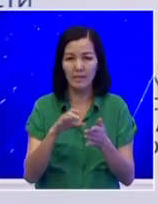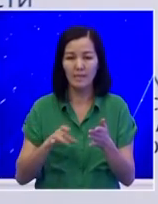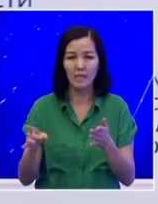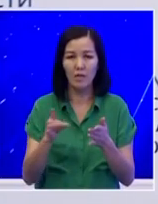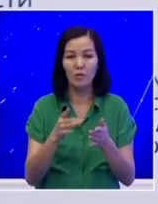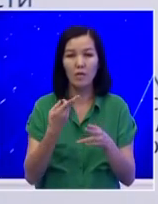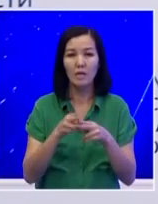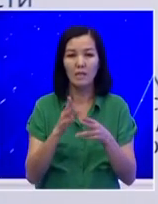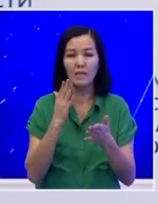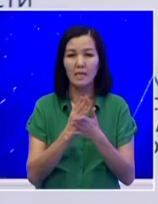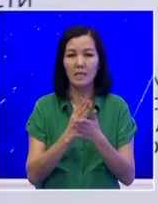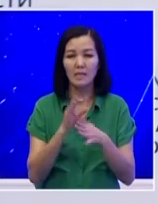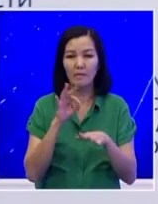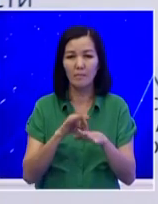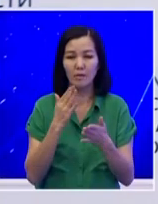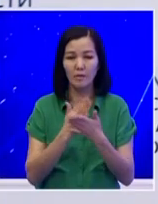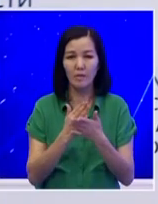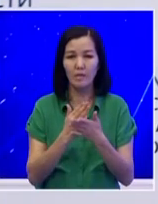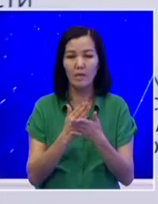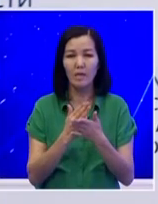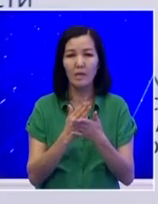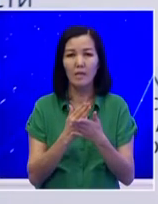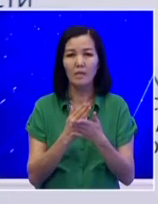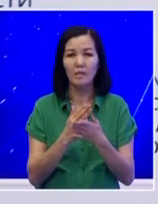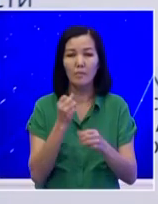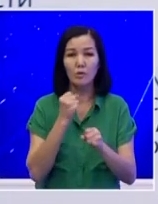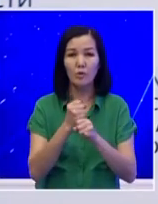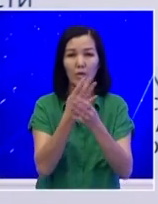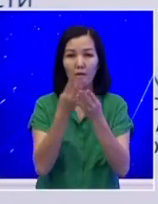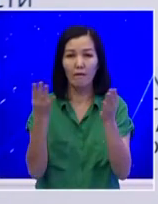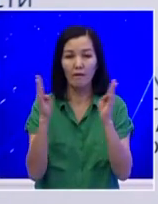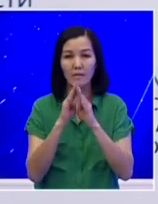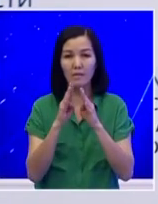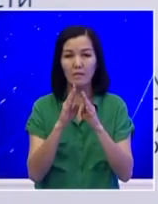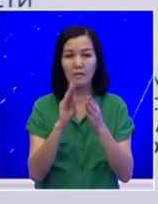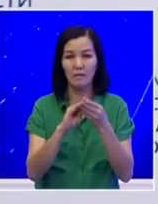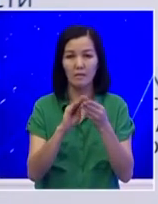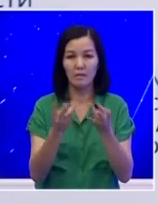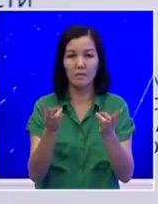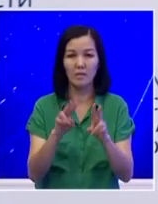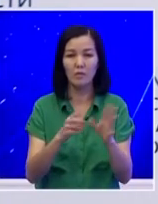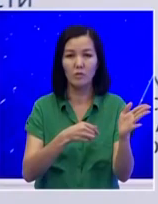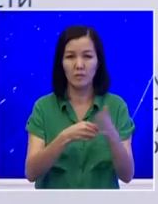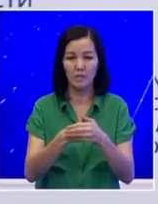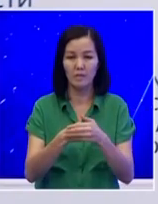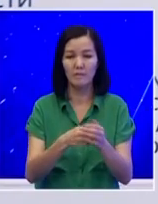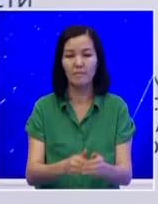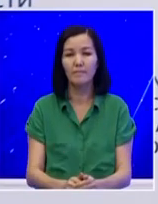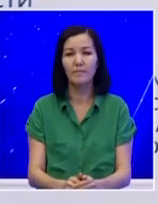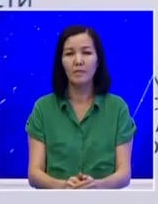где на те объекты, которые наложен карантин, и на те населенные пункты, которые наложен режим